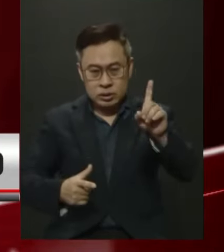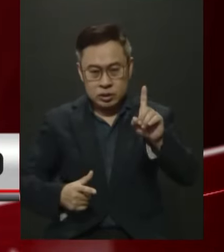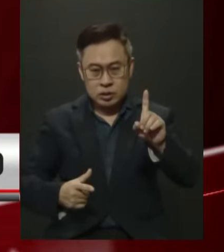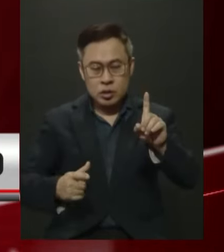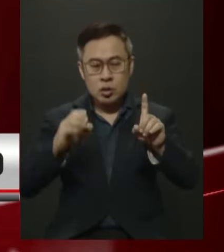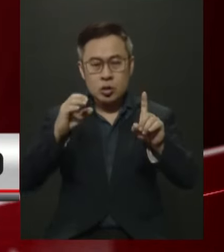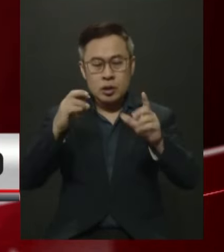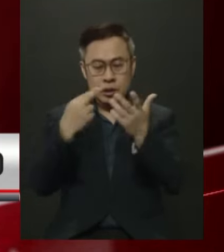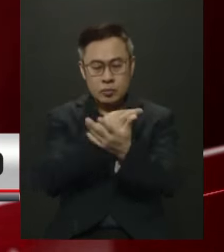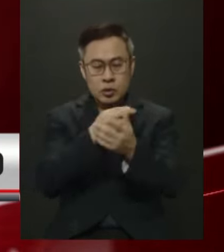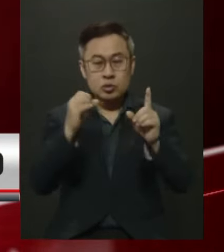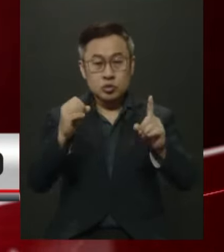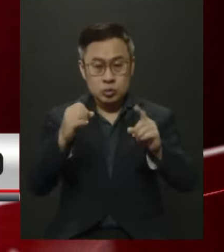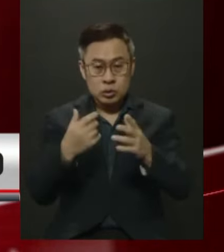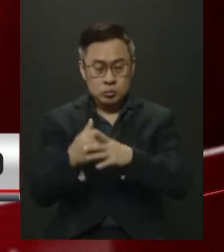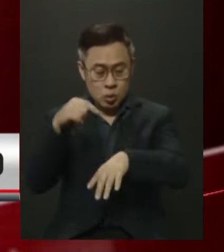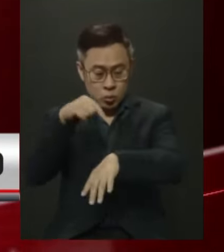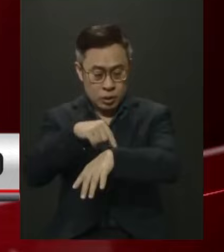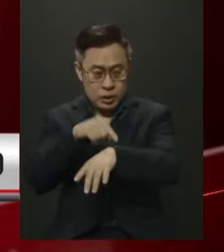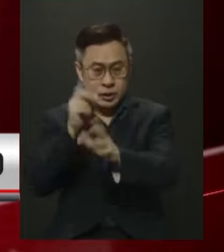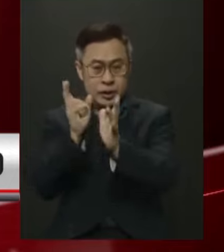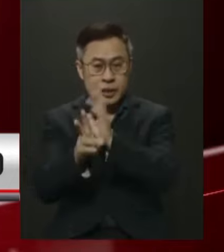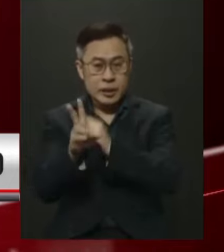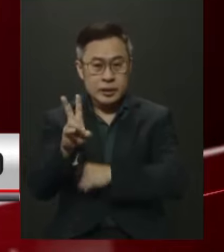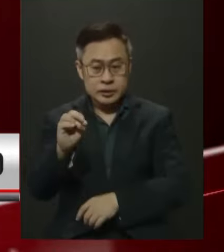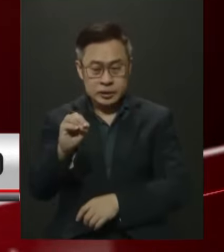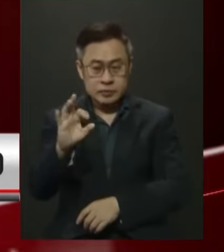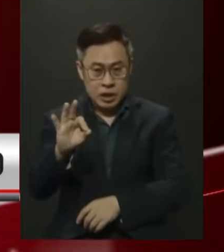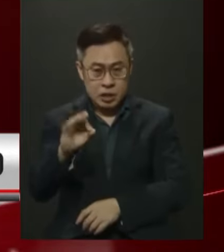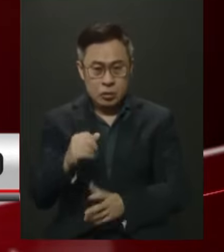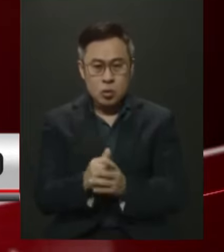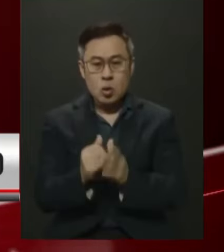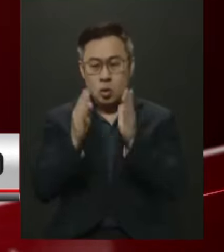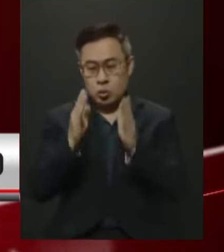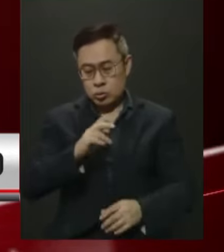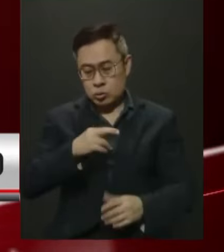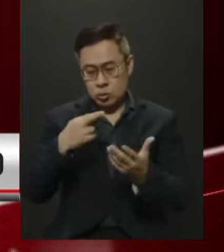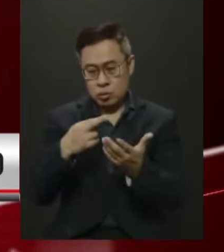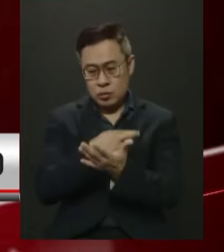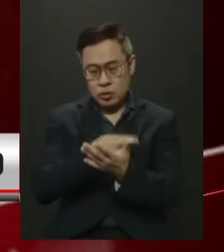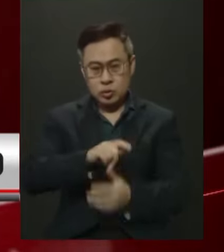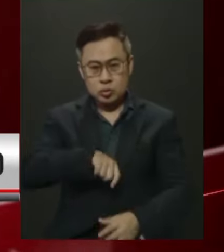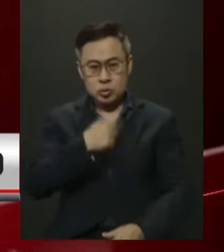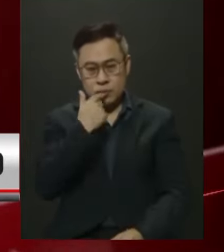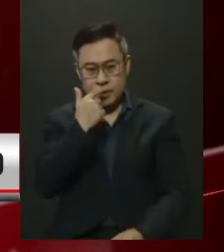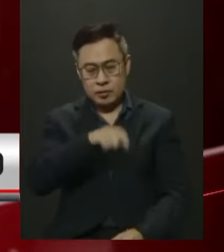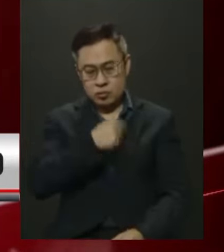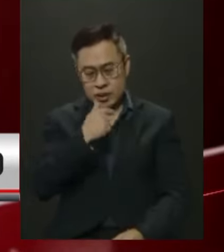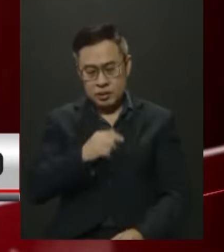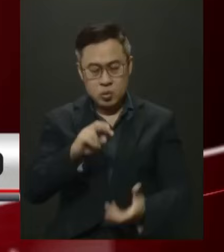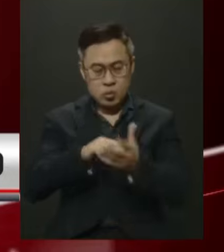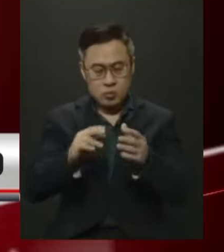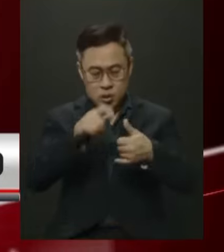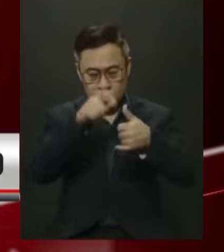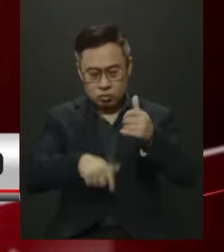านการณ์ของราชบุรีย่ำแย่ลงไปอีกครับเมื่อเคลมองเดแปรไปเจตนาย่ำใส่ผู้เล่นเมืองทองครับผู้ตัดสินไปเช็ค VR